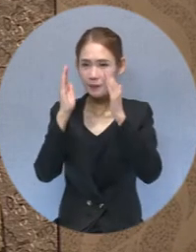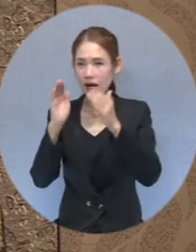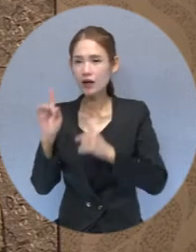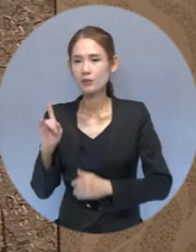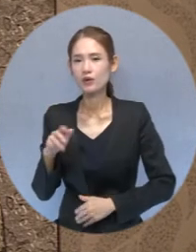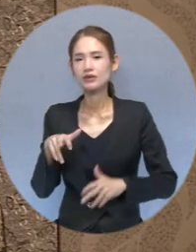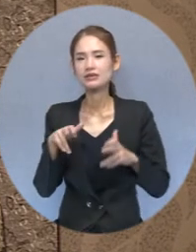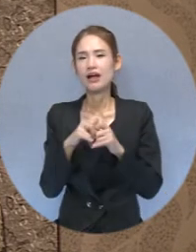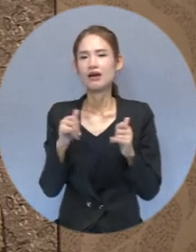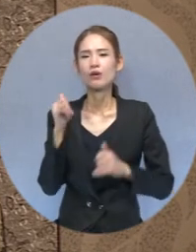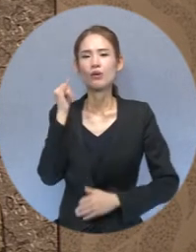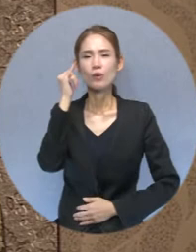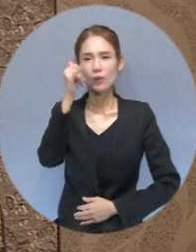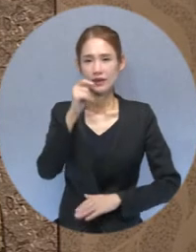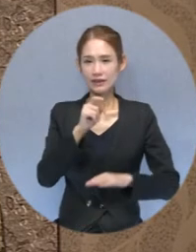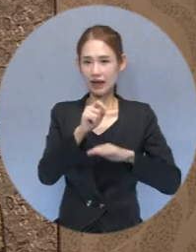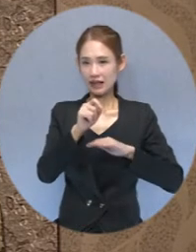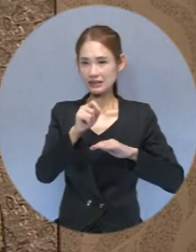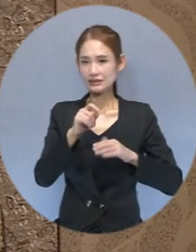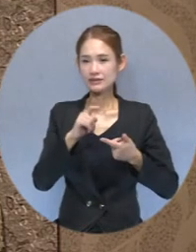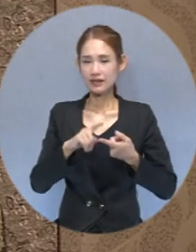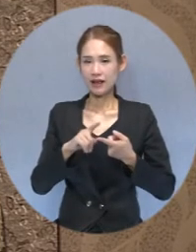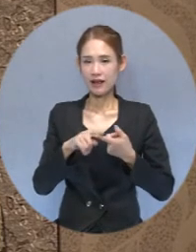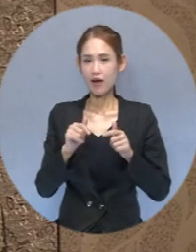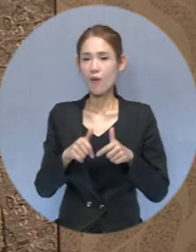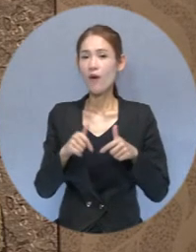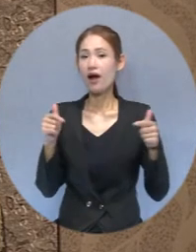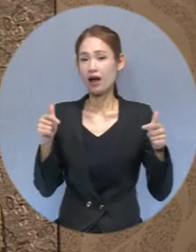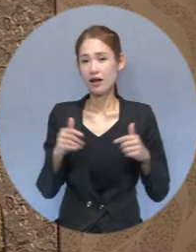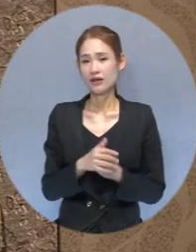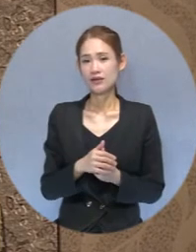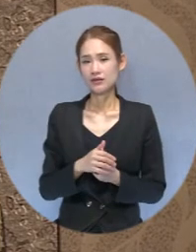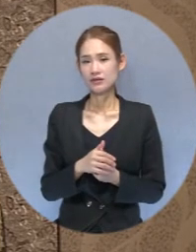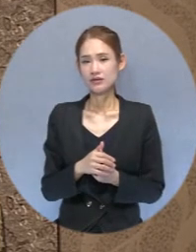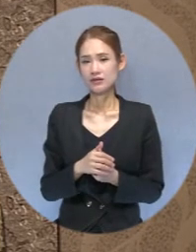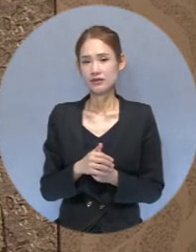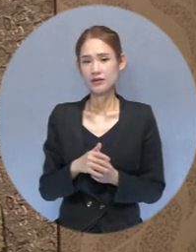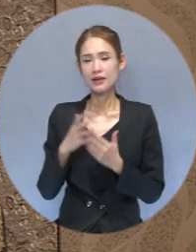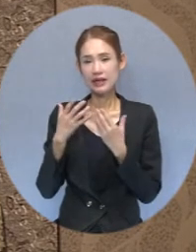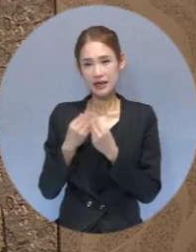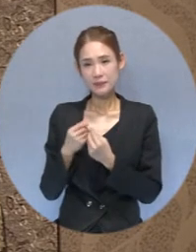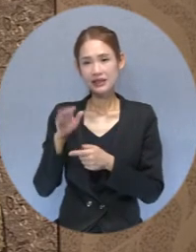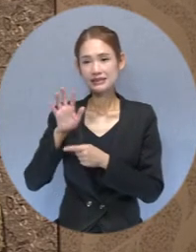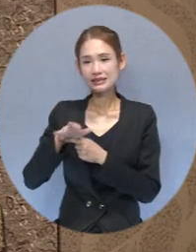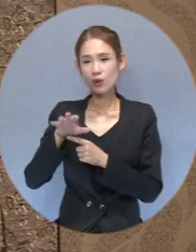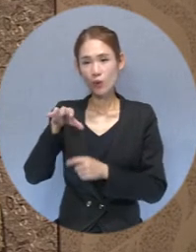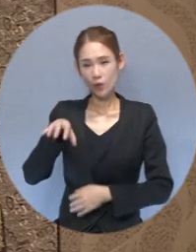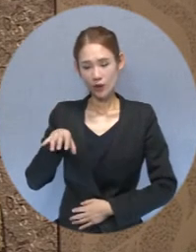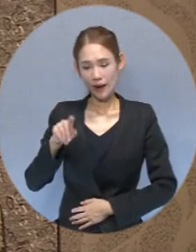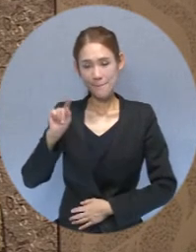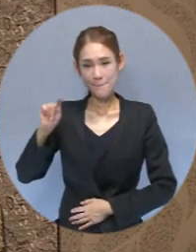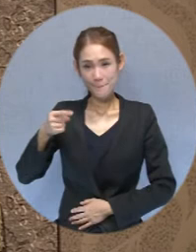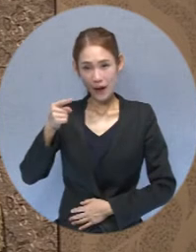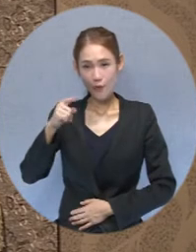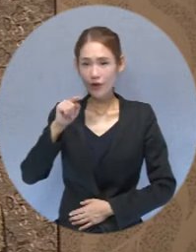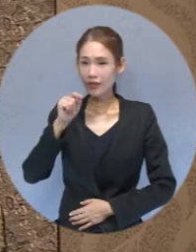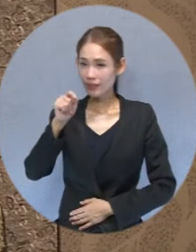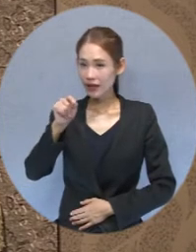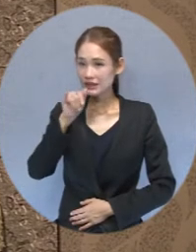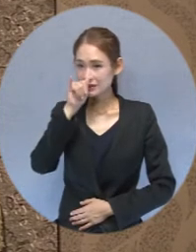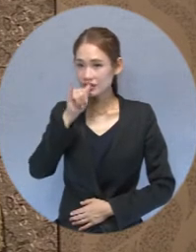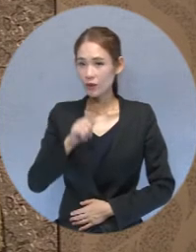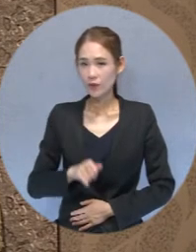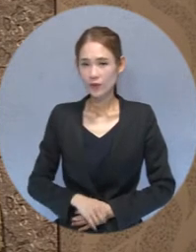콜택 시에 대해서 확대. 그 다음에 우리가 뭐 100원 택시도 있잖아요. 네. 시골에는 저희가